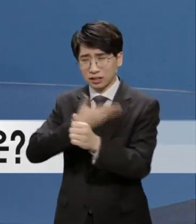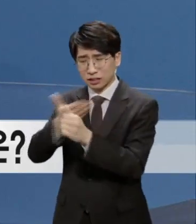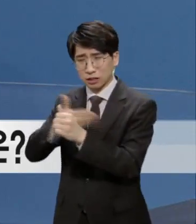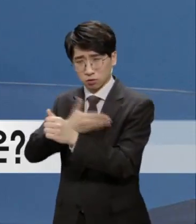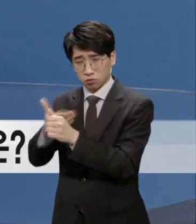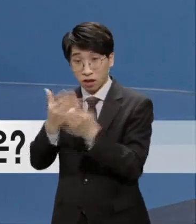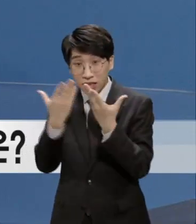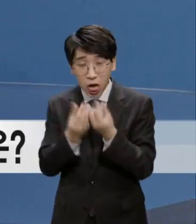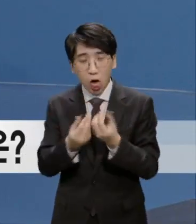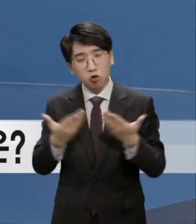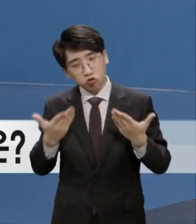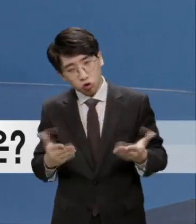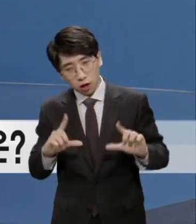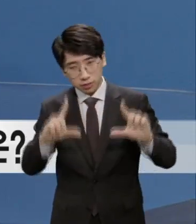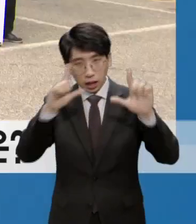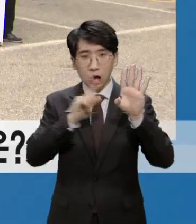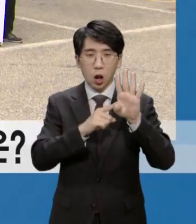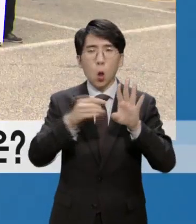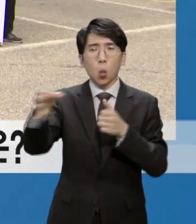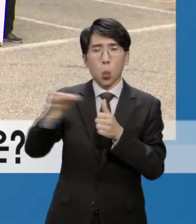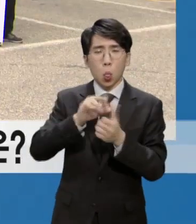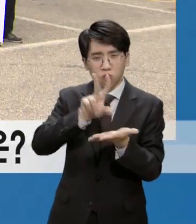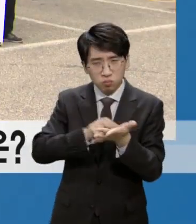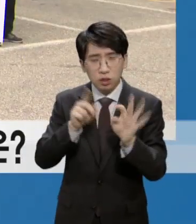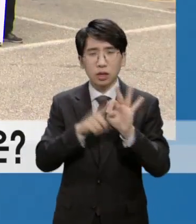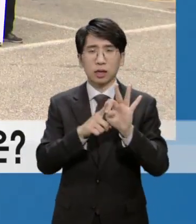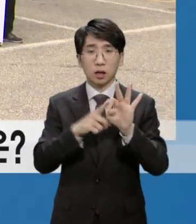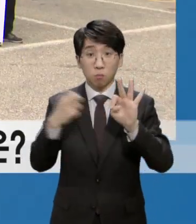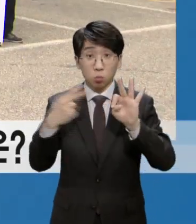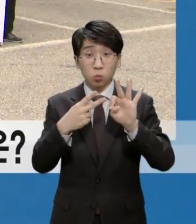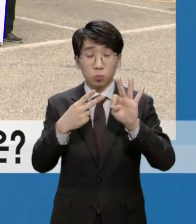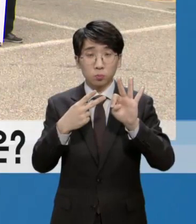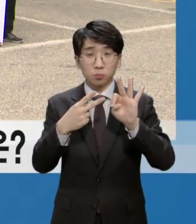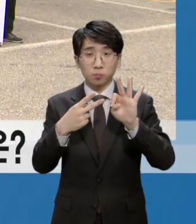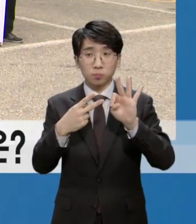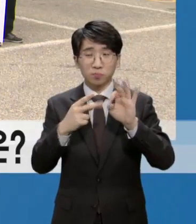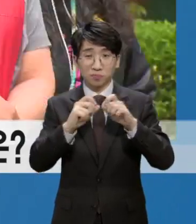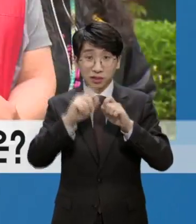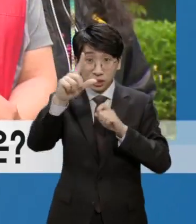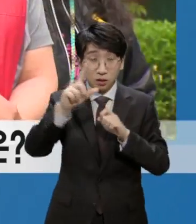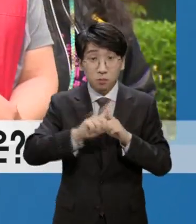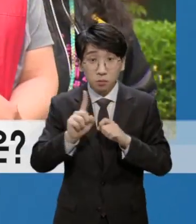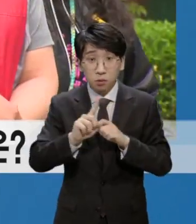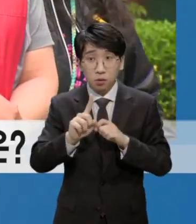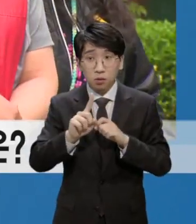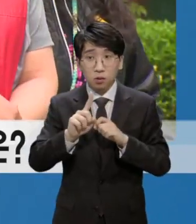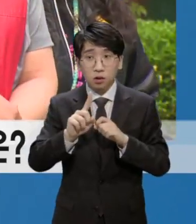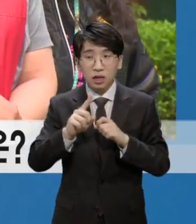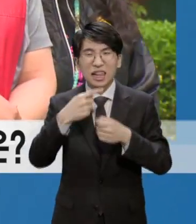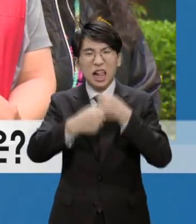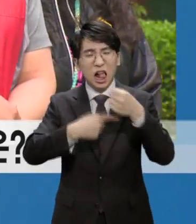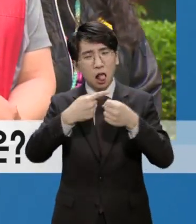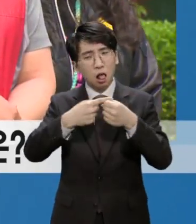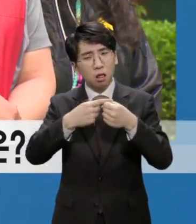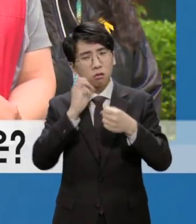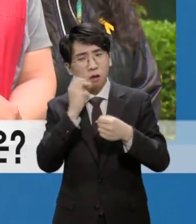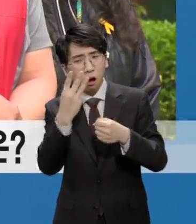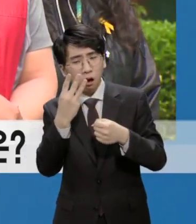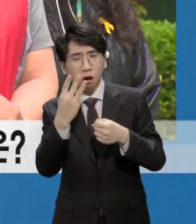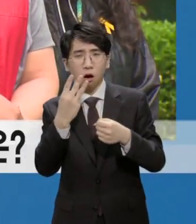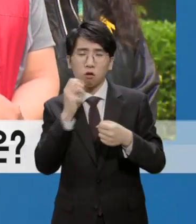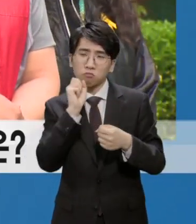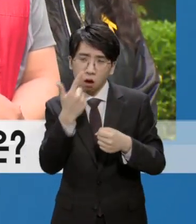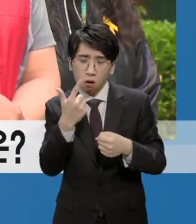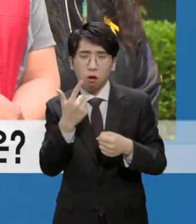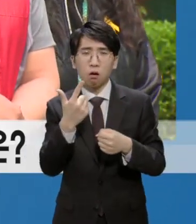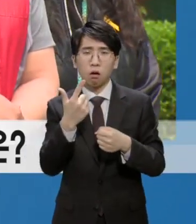연차휴가라든지 네. 임금에 대한 부분도 있고요. 아니면은 경비 노동자들의 대다수 경비 노동자들은 네. 1년 단위, 뭐 3개월 단위,